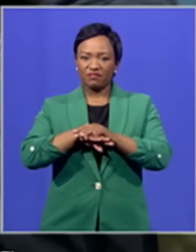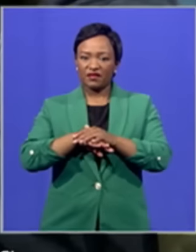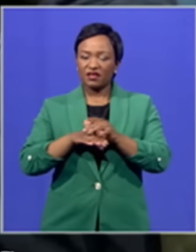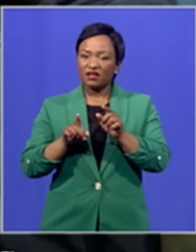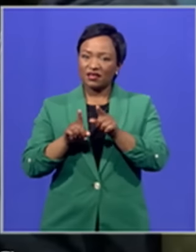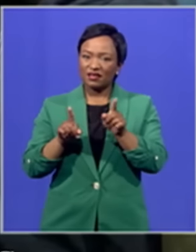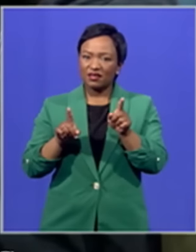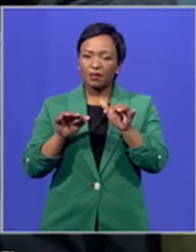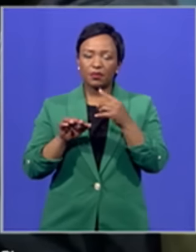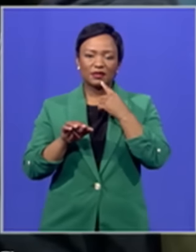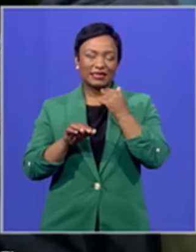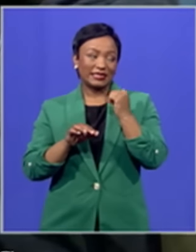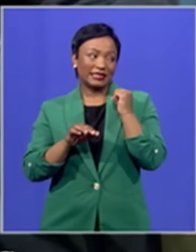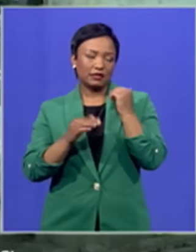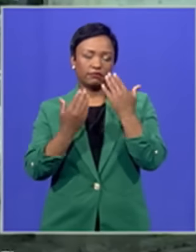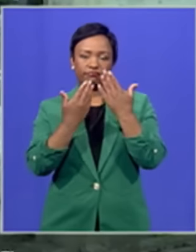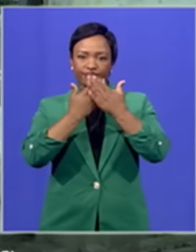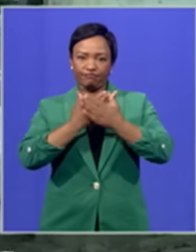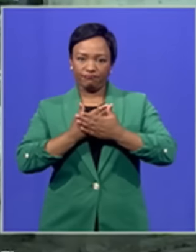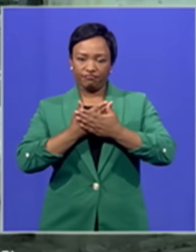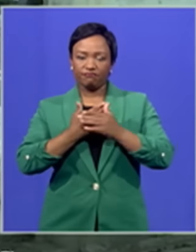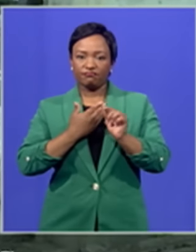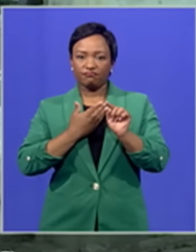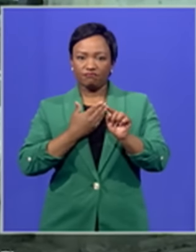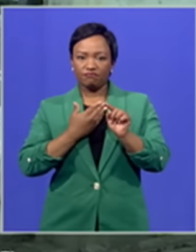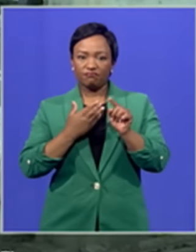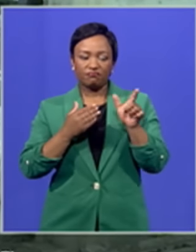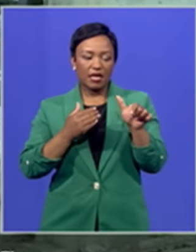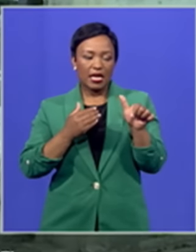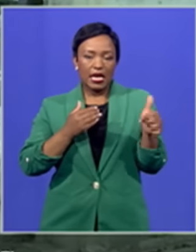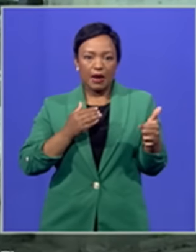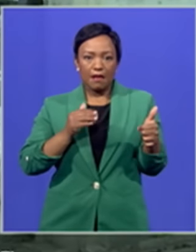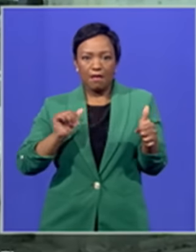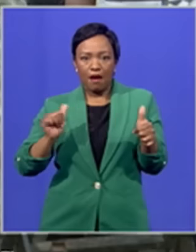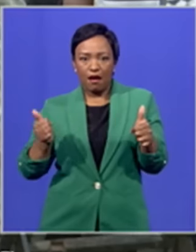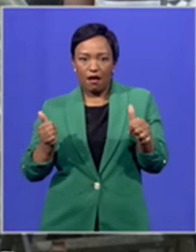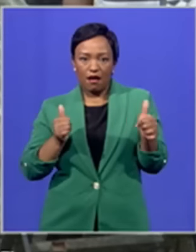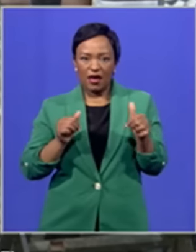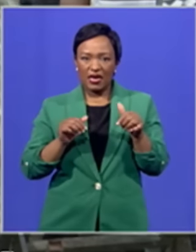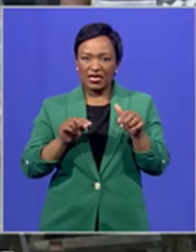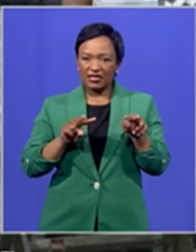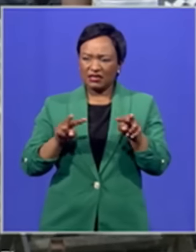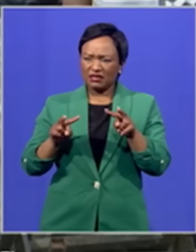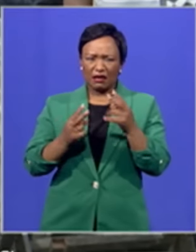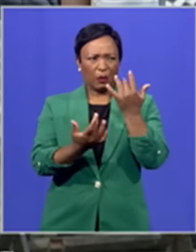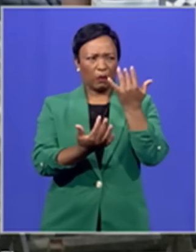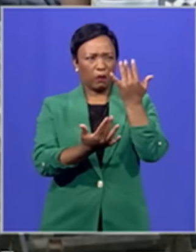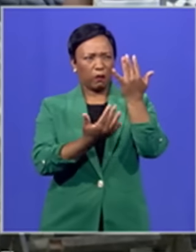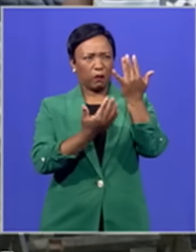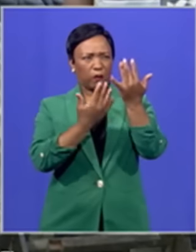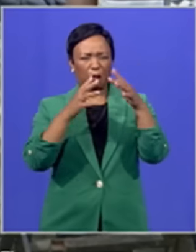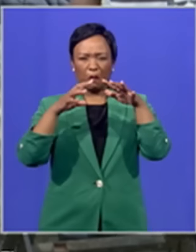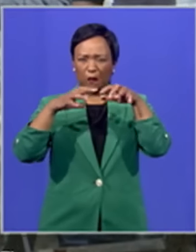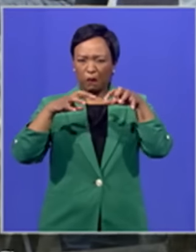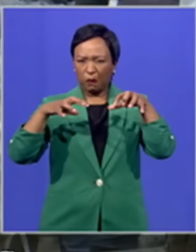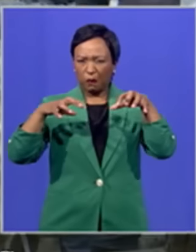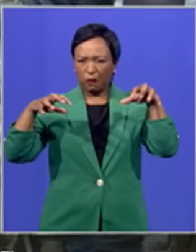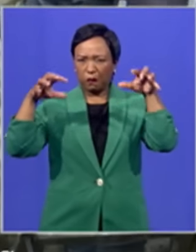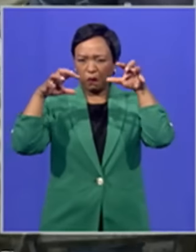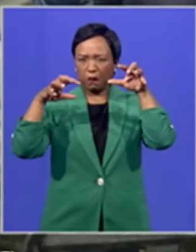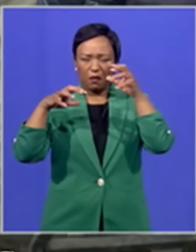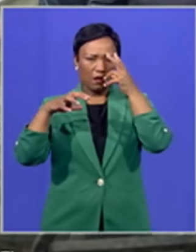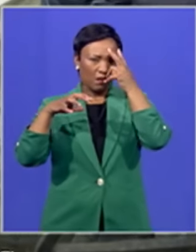e diragetše maabane bošego nakong ya ge baagišane ba be ba bona gabo le leru le lese go tšwa motseng wo.